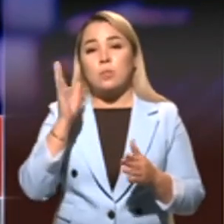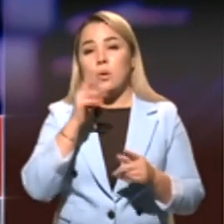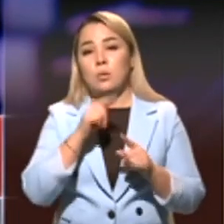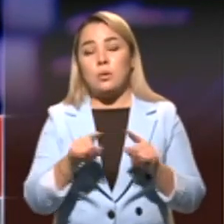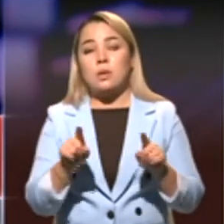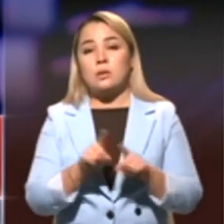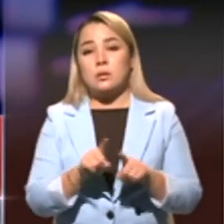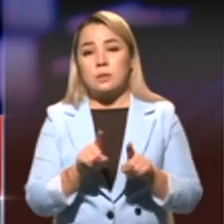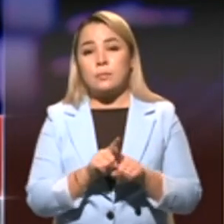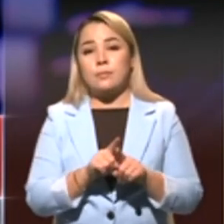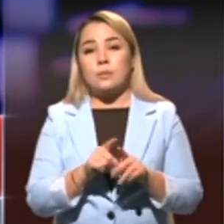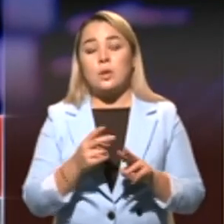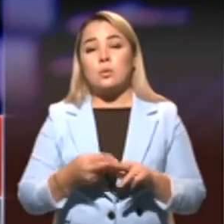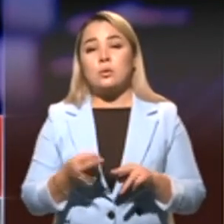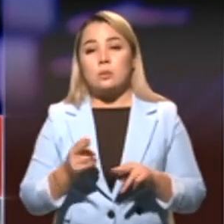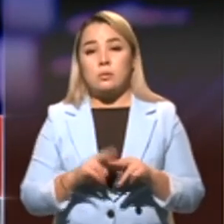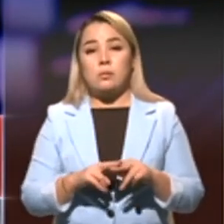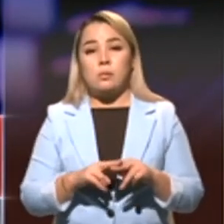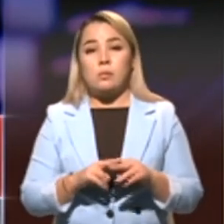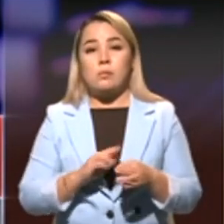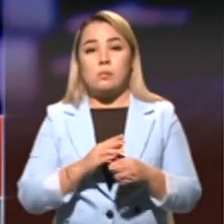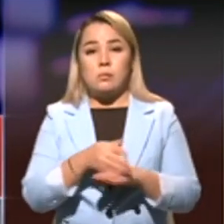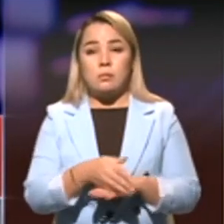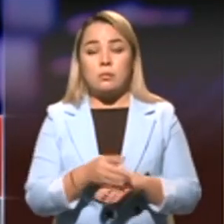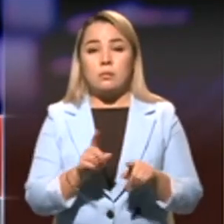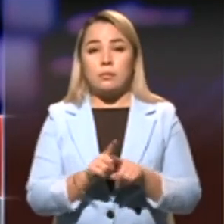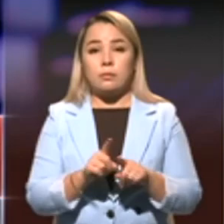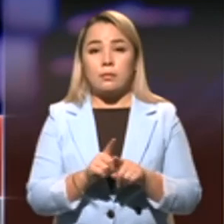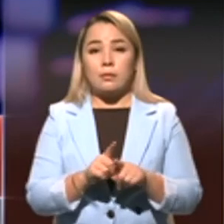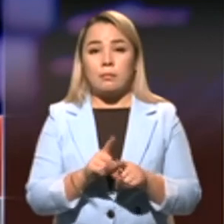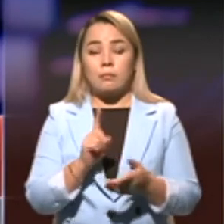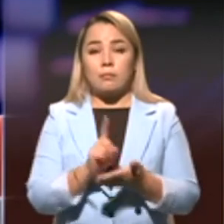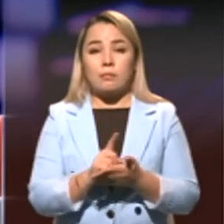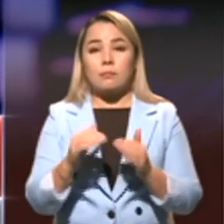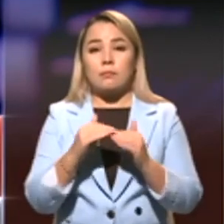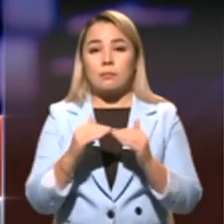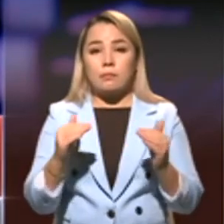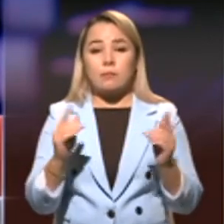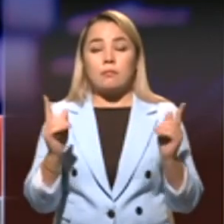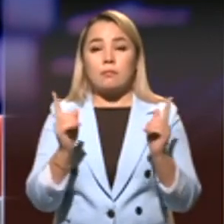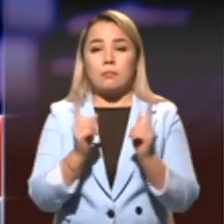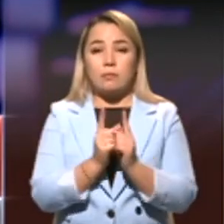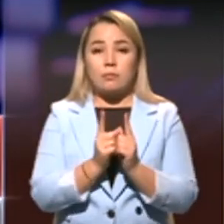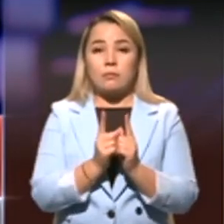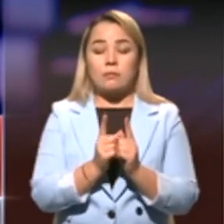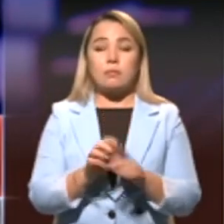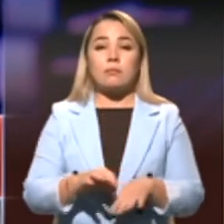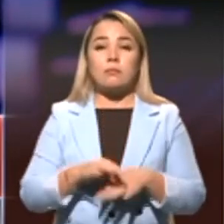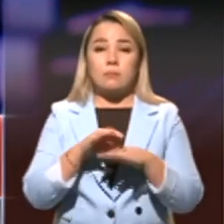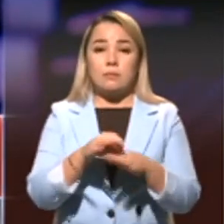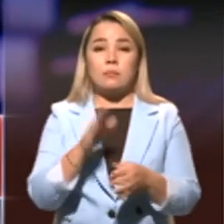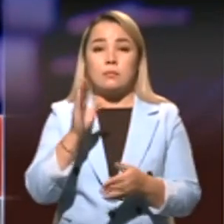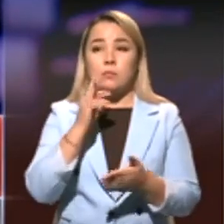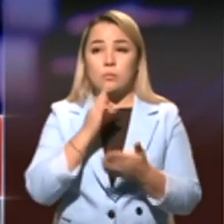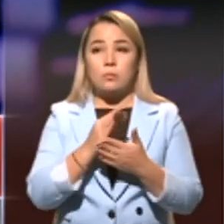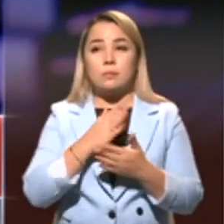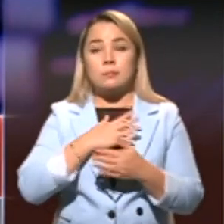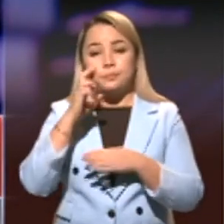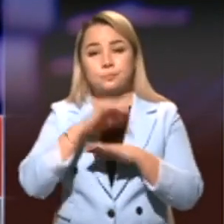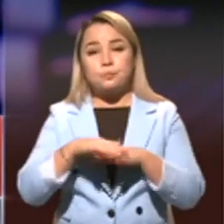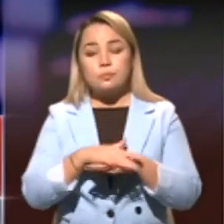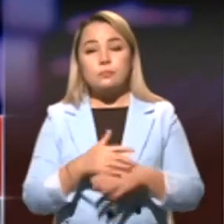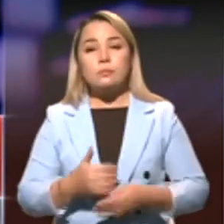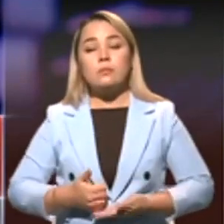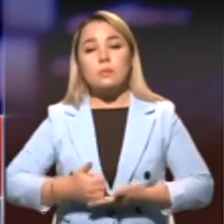да осындай қонақтарымызды тиісті деңгейде қарсы алып, шығарып салсақ елімізге бір